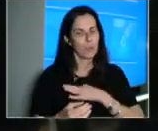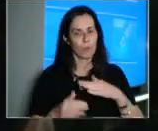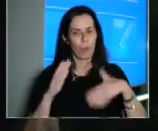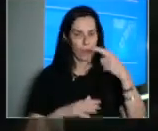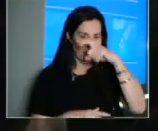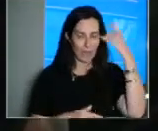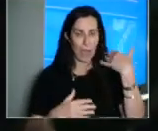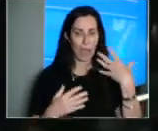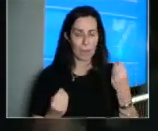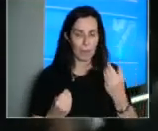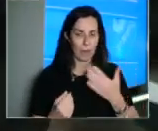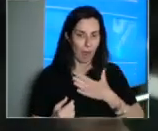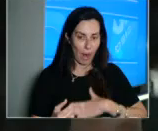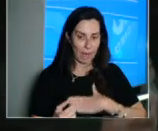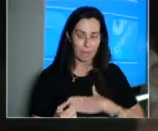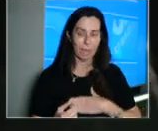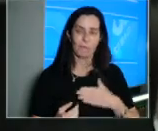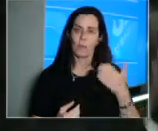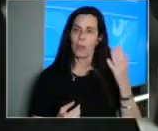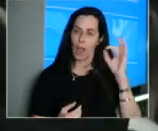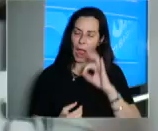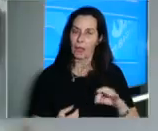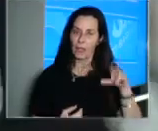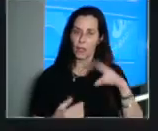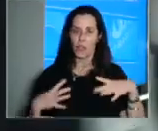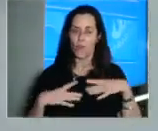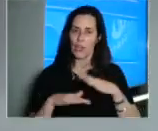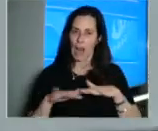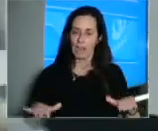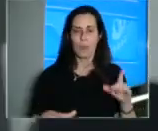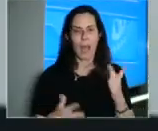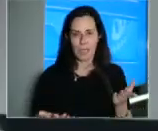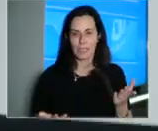כך הרבה ימים של חגים. היום עדיין יש חופש